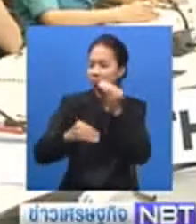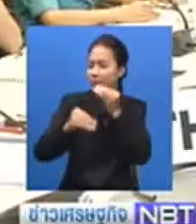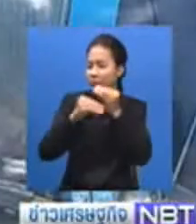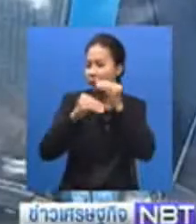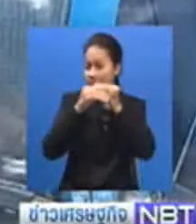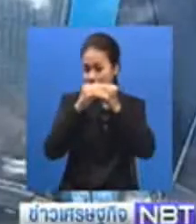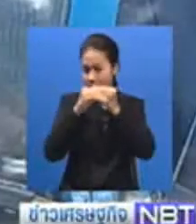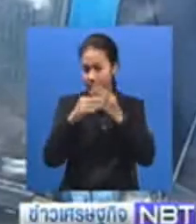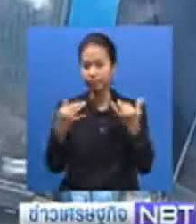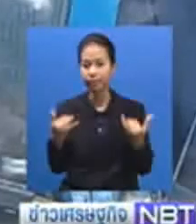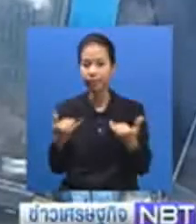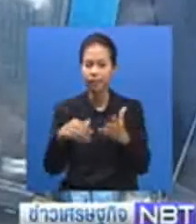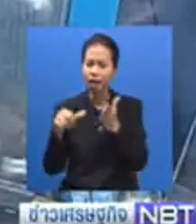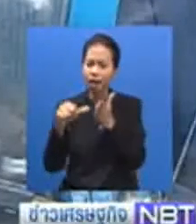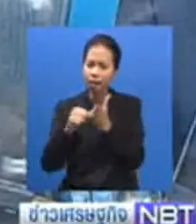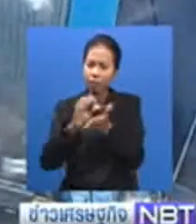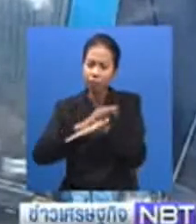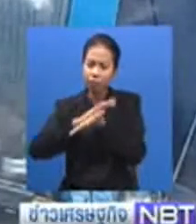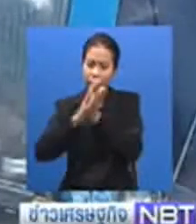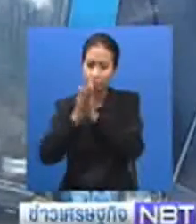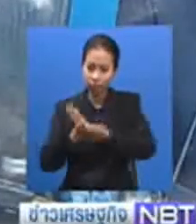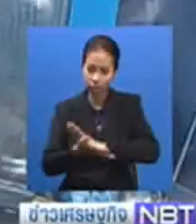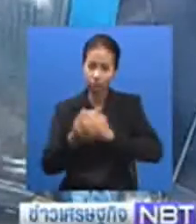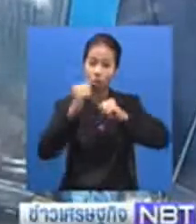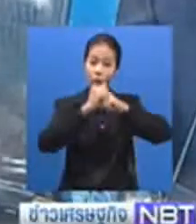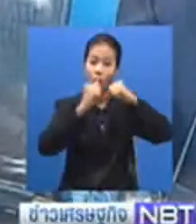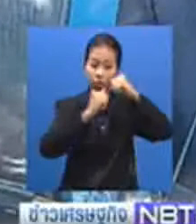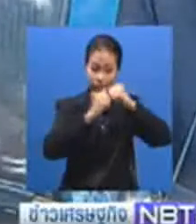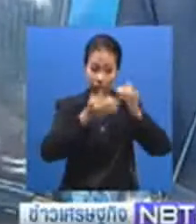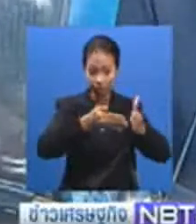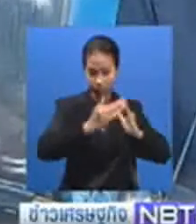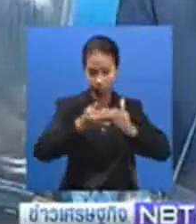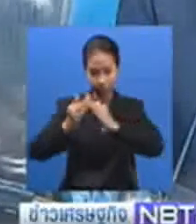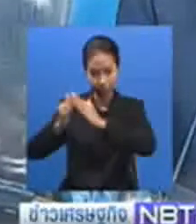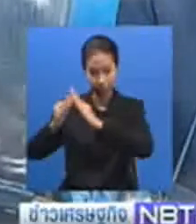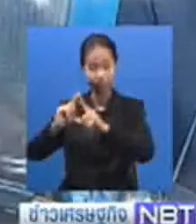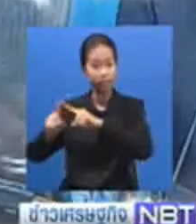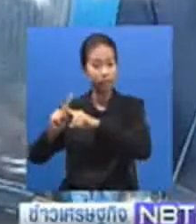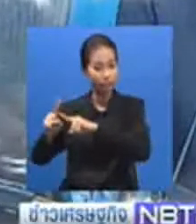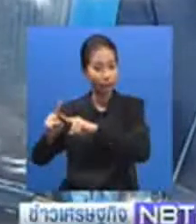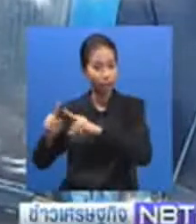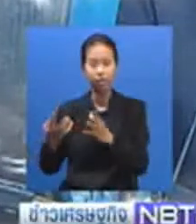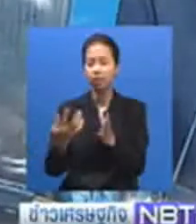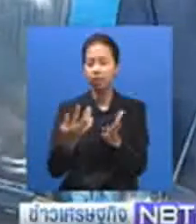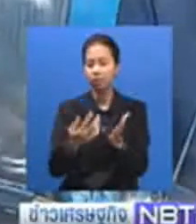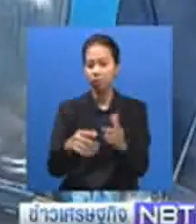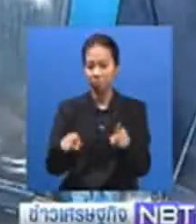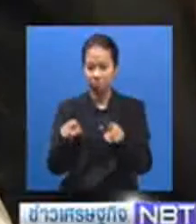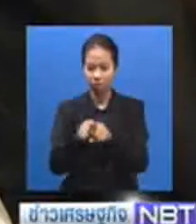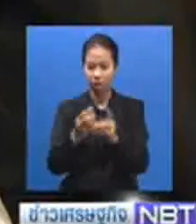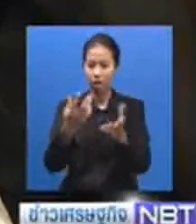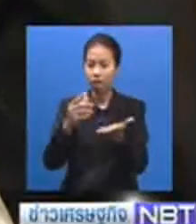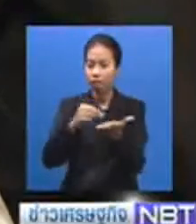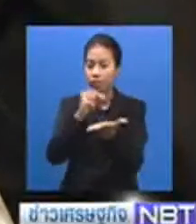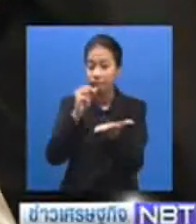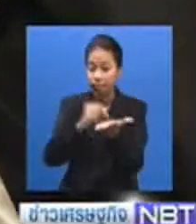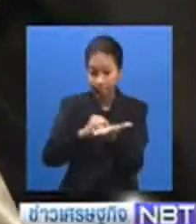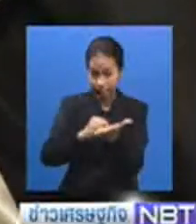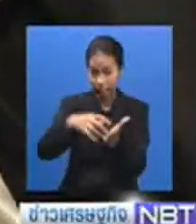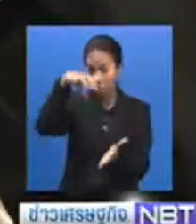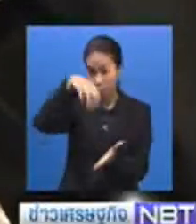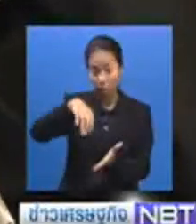เช่นถ้าปรับปรุงเรื่องการขออนุญาตก่อสร้างของกทม.และการจดทะเบียนจัดตั้งธุรกิจของกระทรวงพาณิชย์